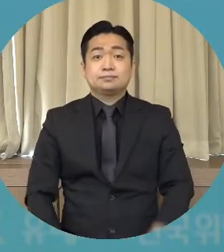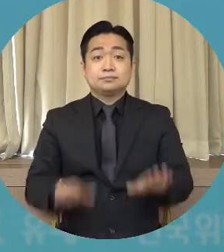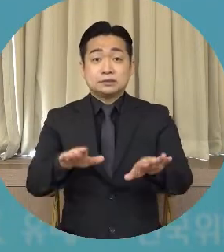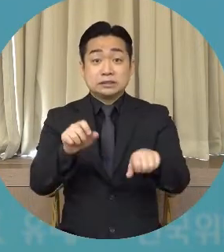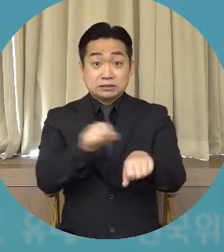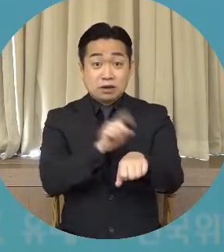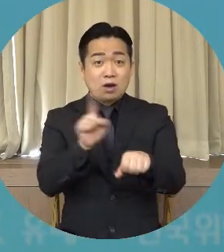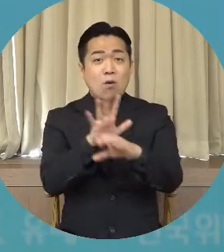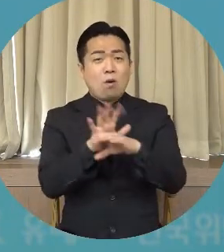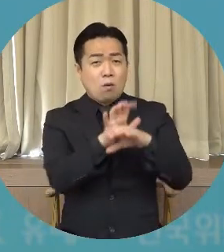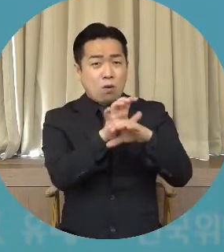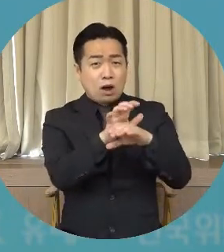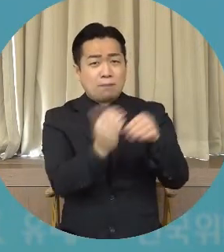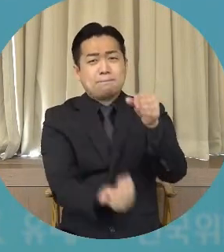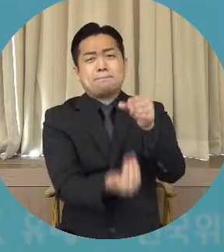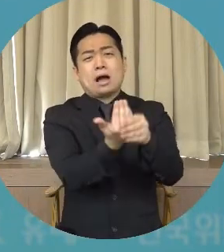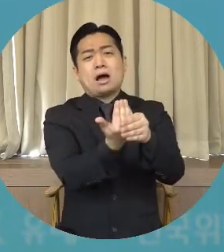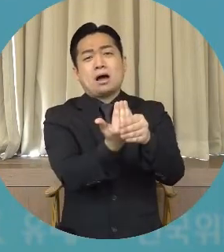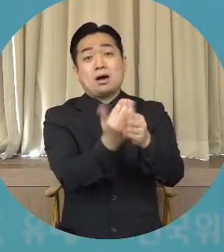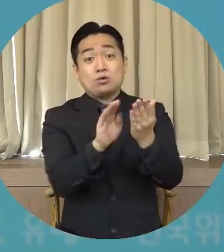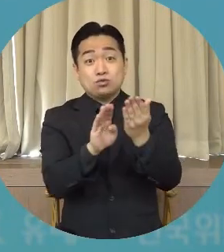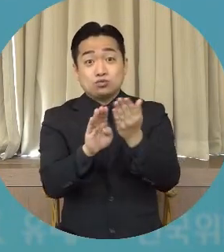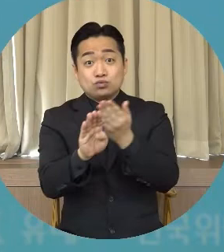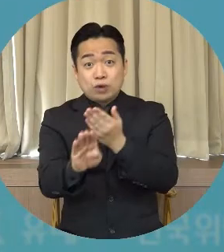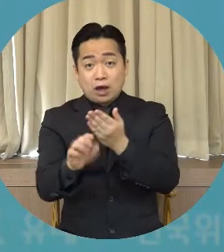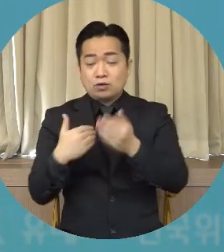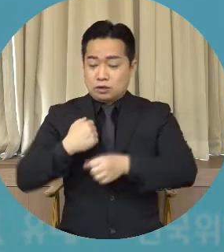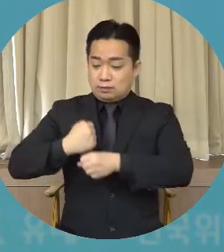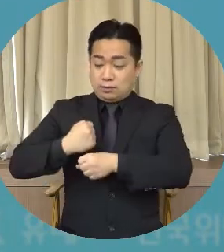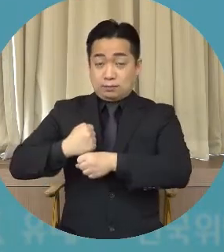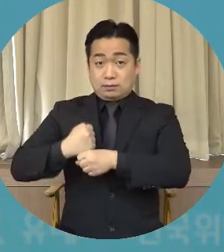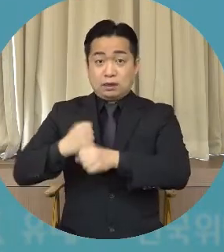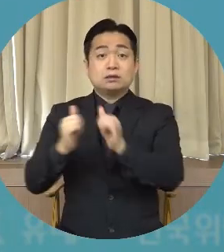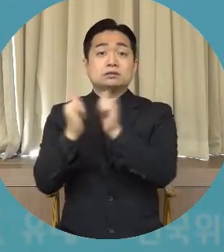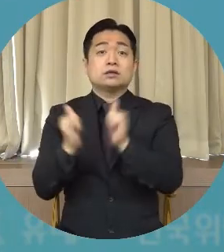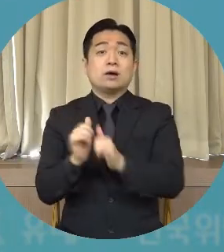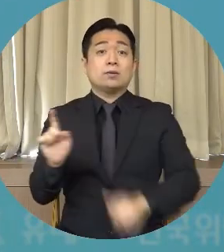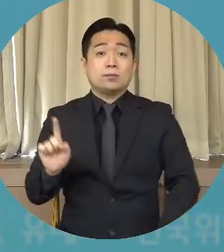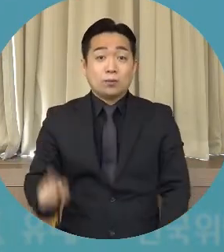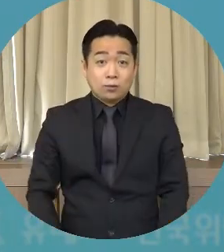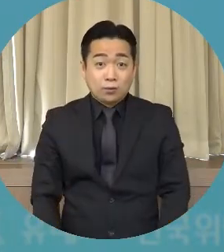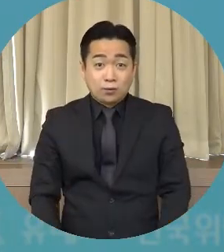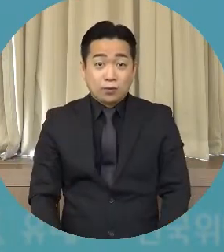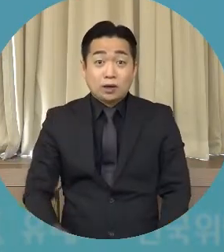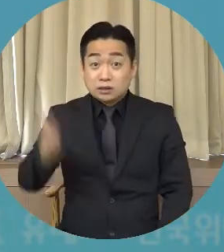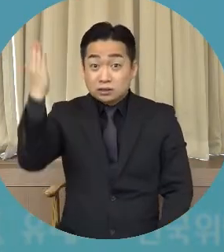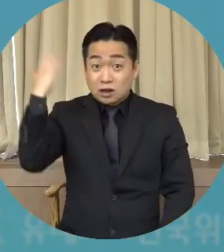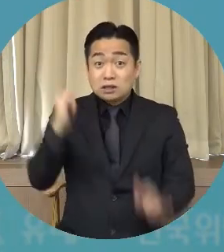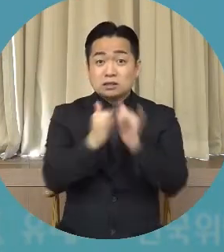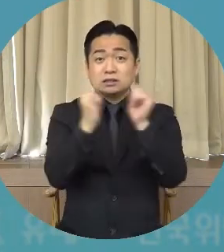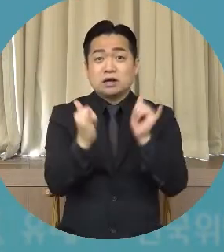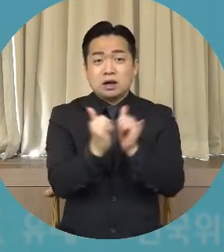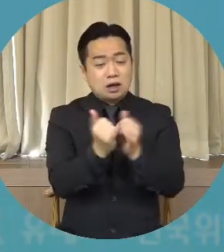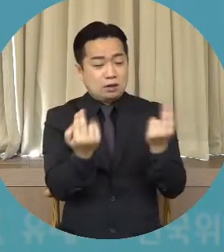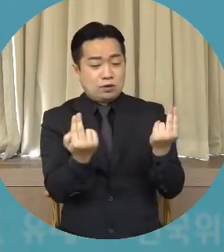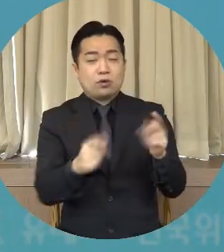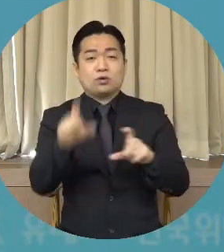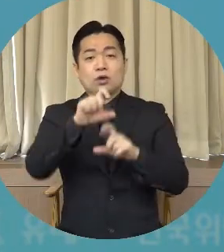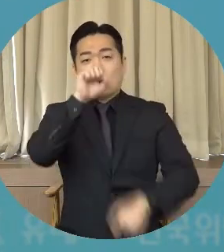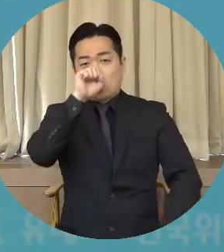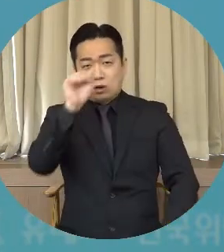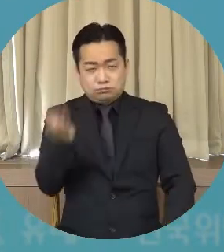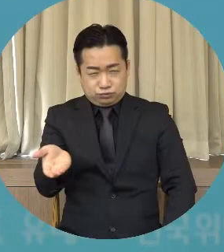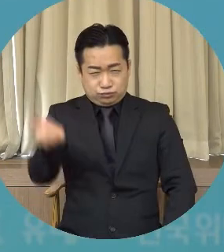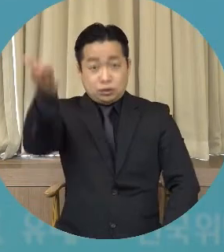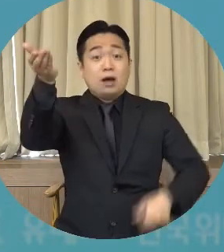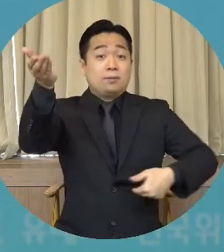COVID-19 이후에 우리가 만들어가야 하는 사회는 지난 사회보다는 더 나은 사회가 되어야